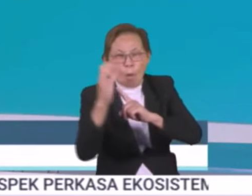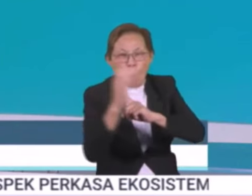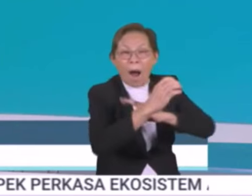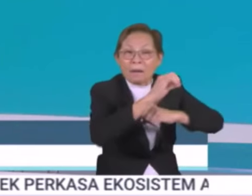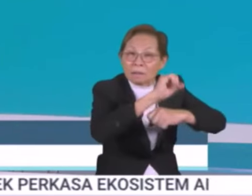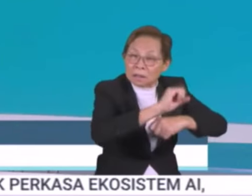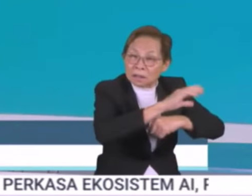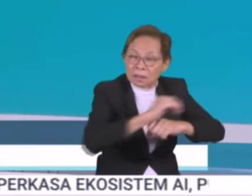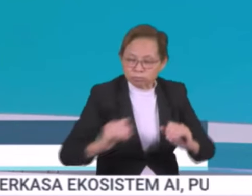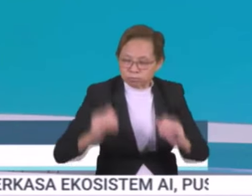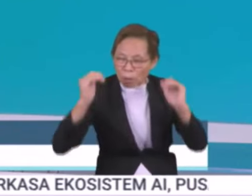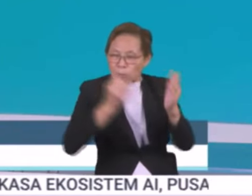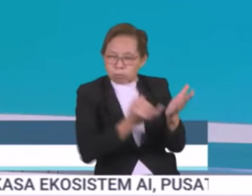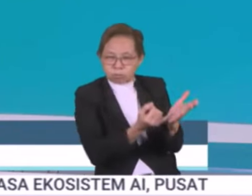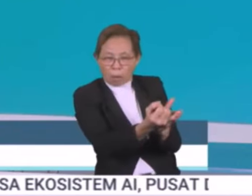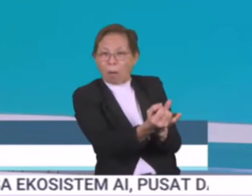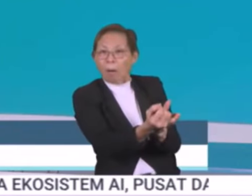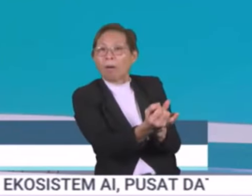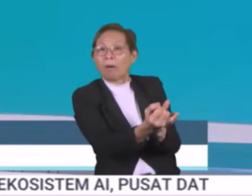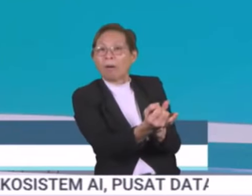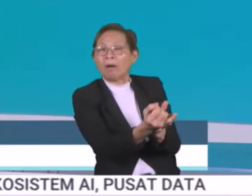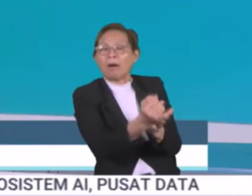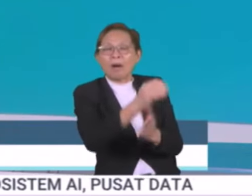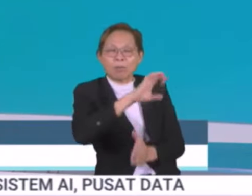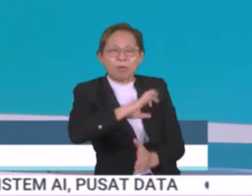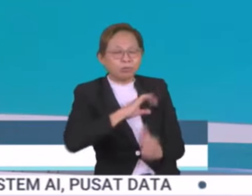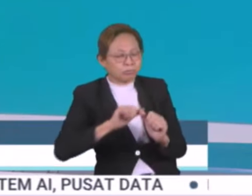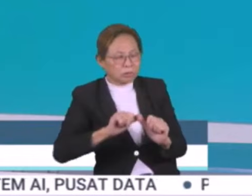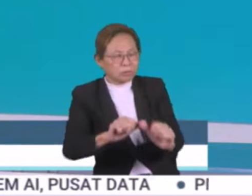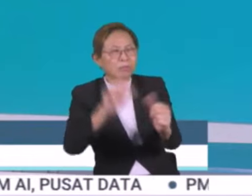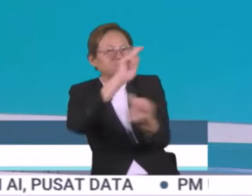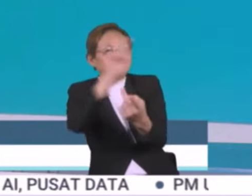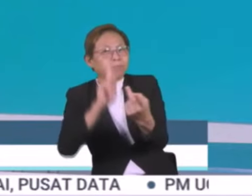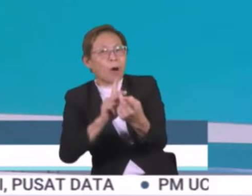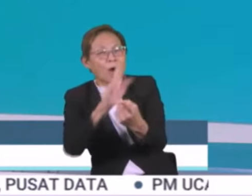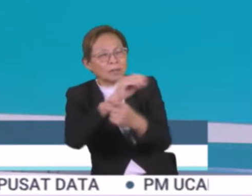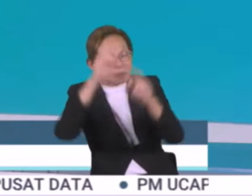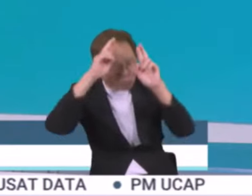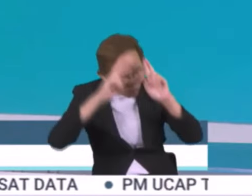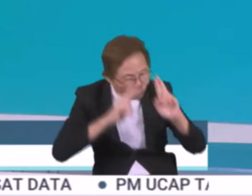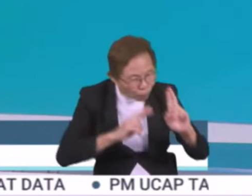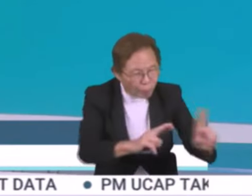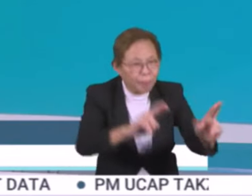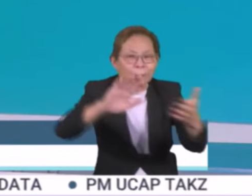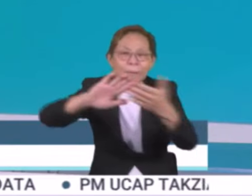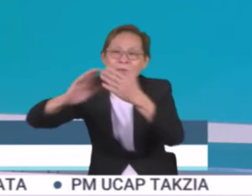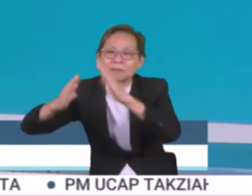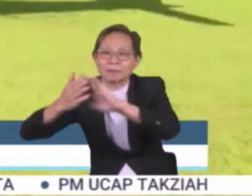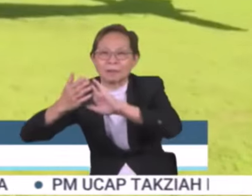kerja dan tahap integriti agar PDRM kekal relevan dan dihormati masyarakat.